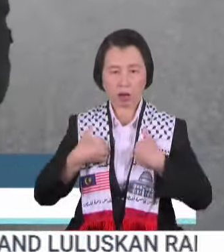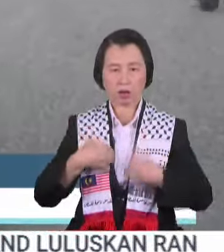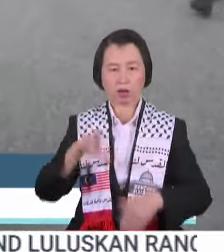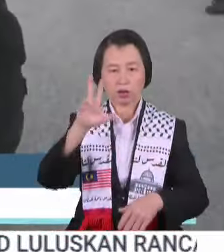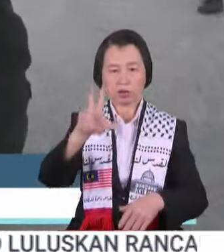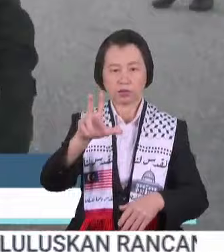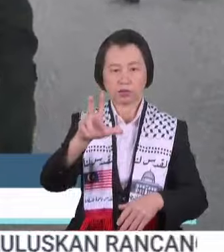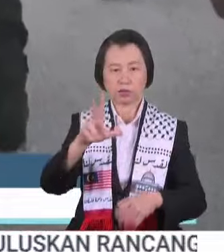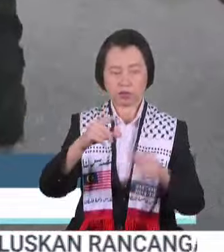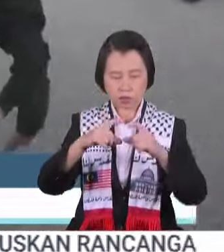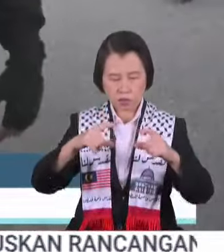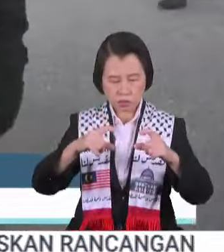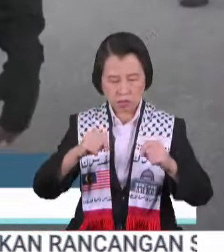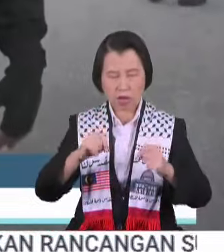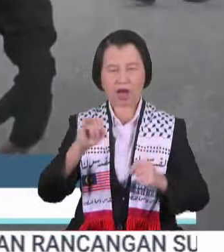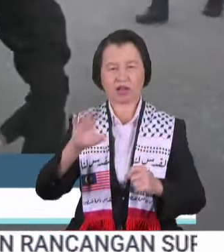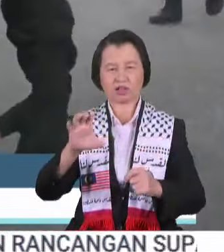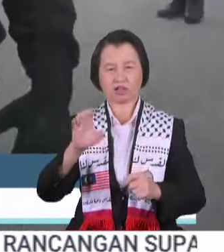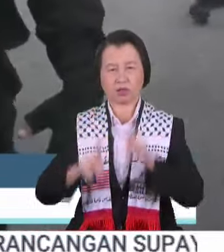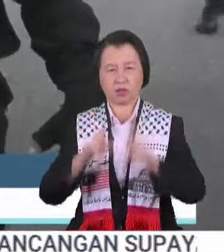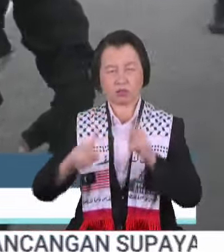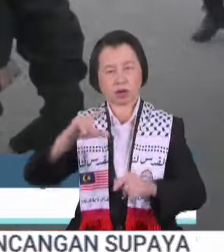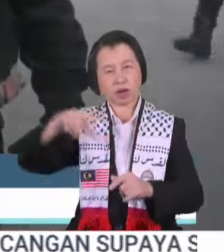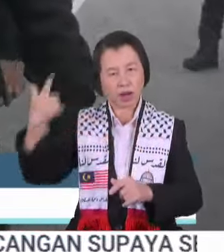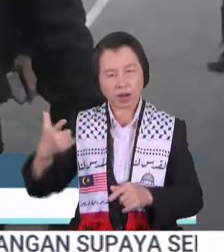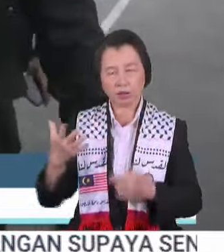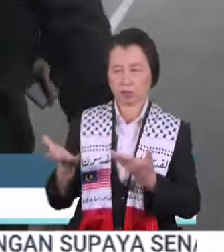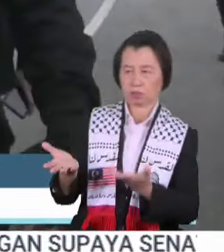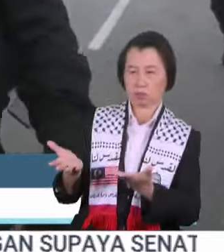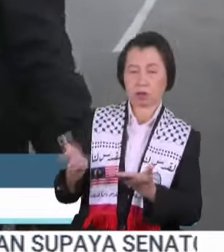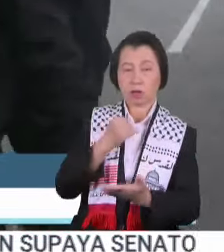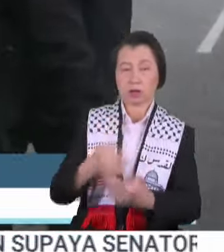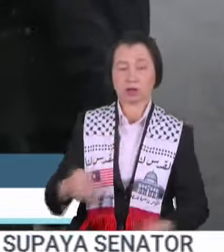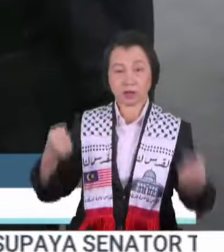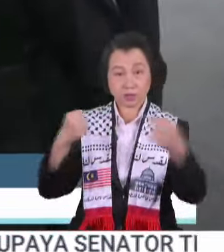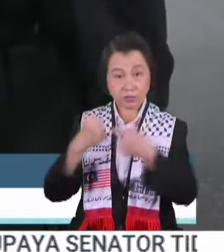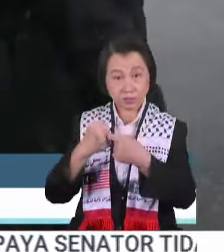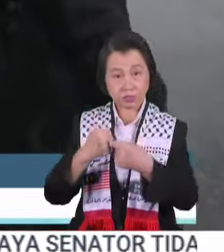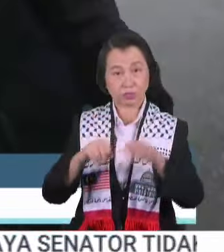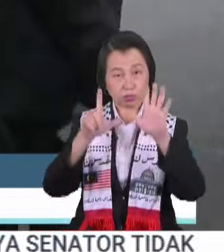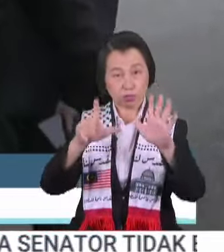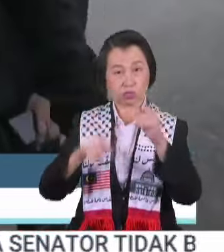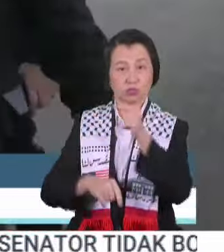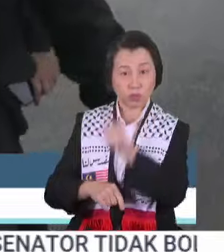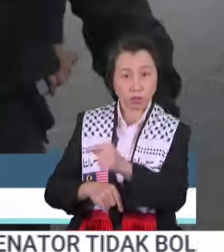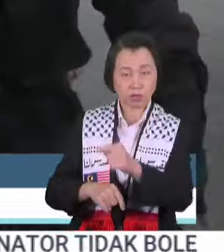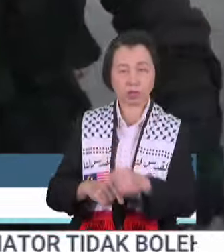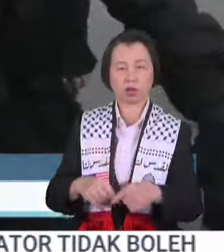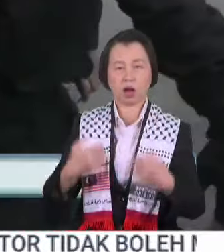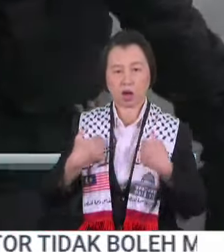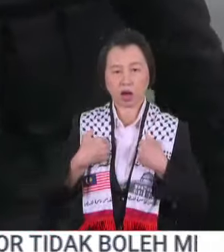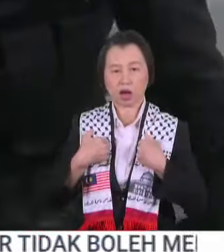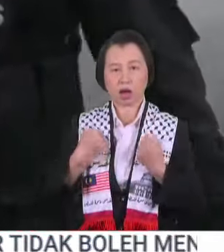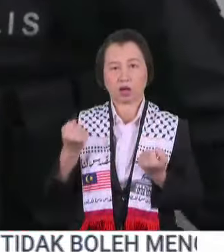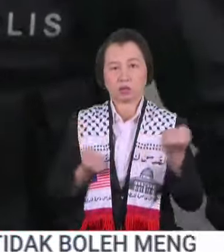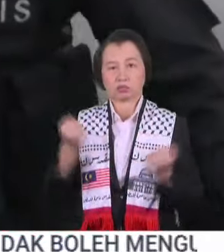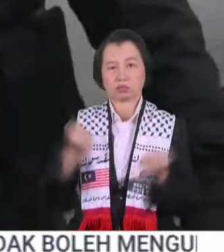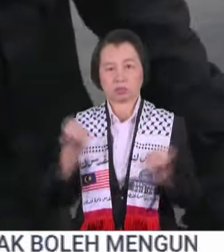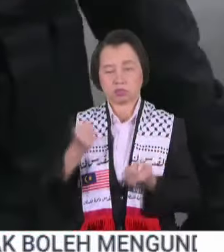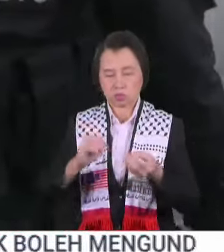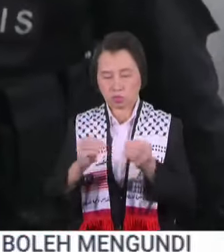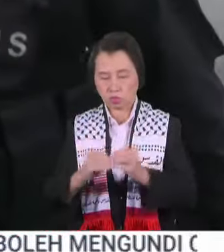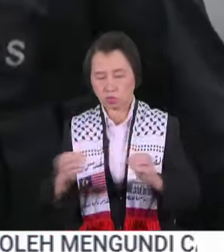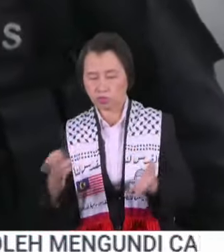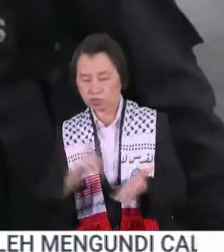3 keping kad pengenalan milik 3 individu lain. Dan pertuduhan ketujuh, lelaki itu didakwa memandu kereta menggunakan